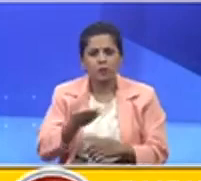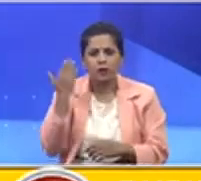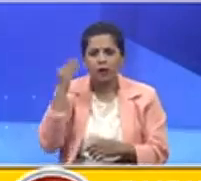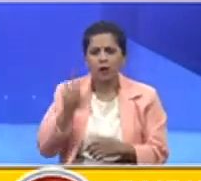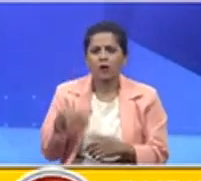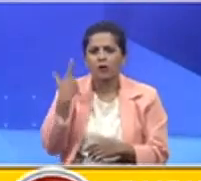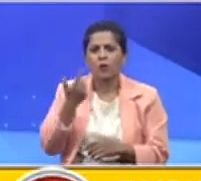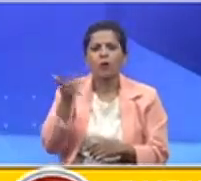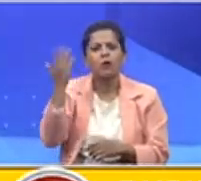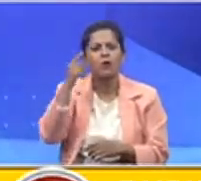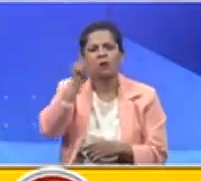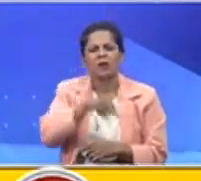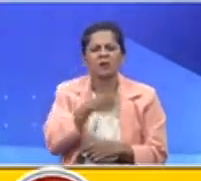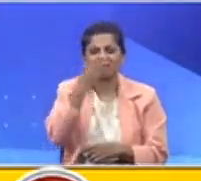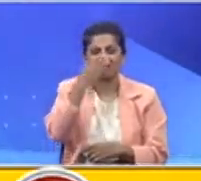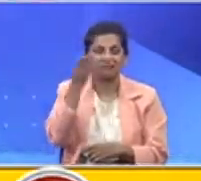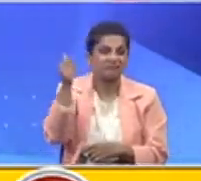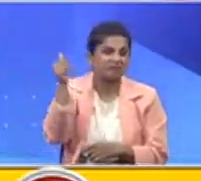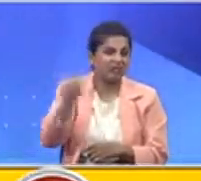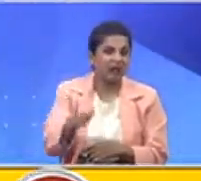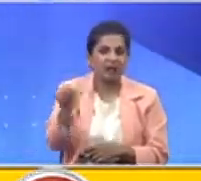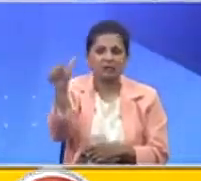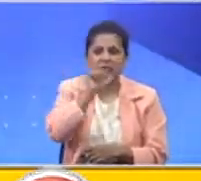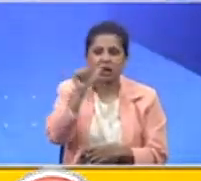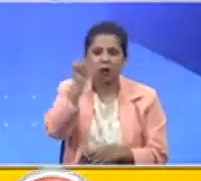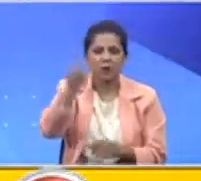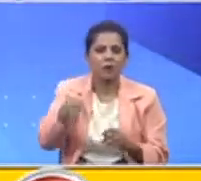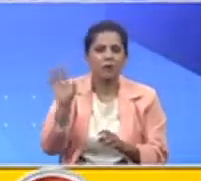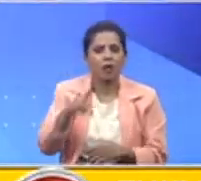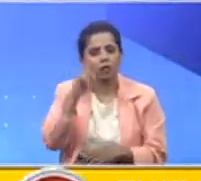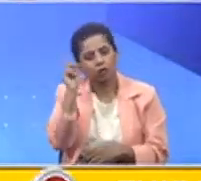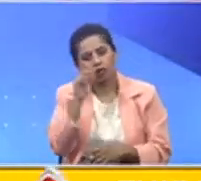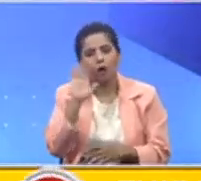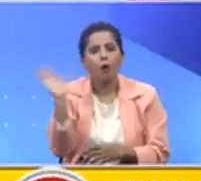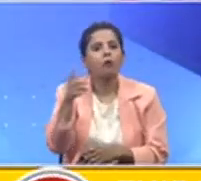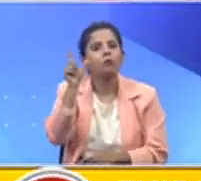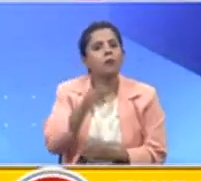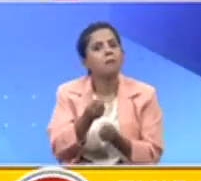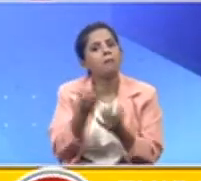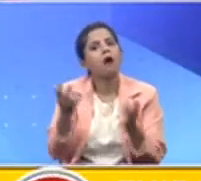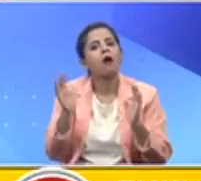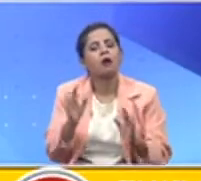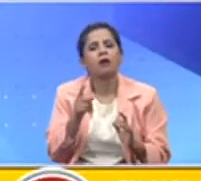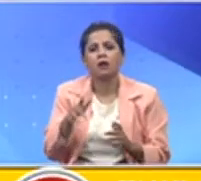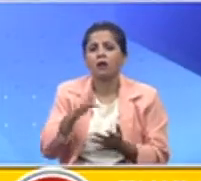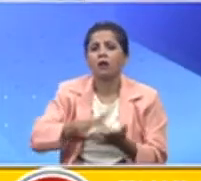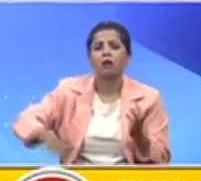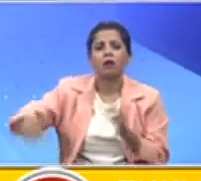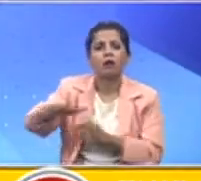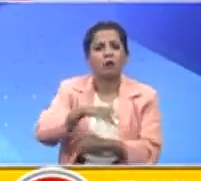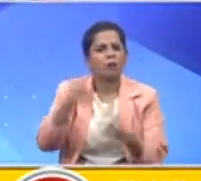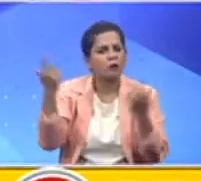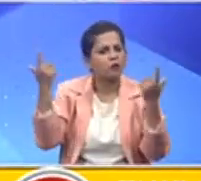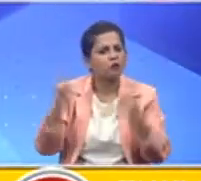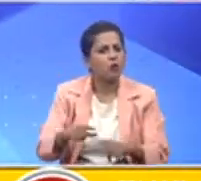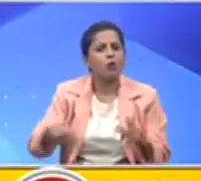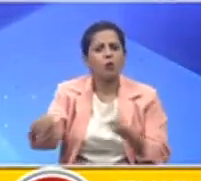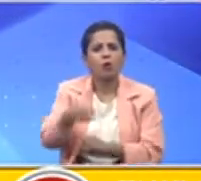सराप के लिए बदलाम था नशे की गिर्ट में था इस माहोल का सबसे बड़ा नुक्सान